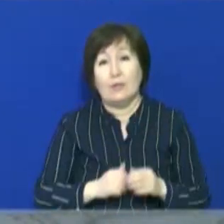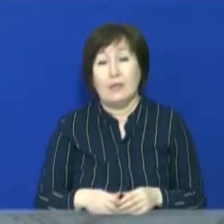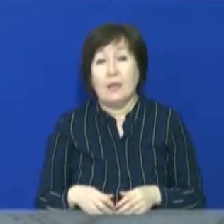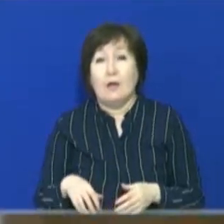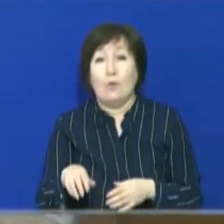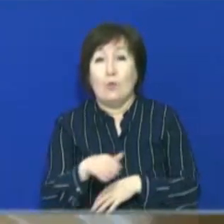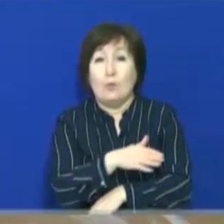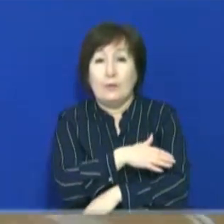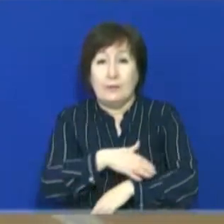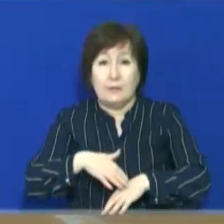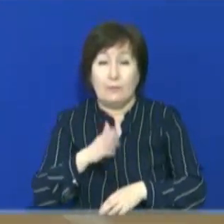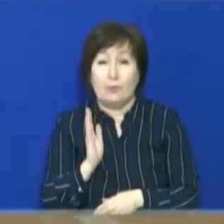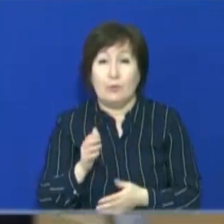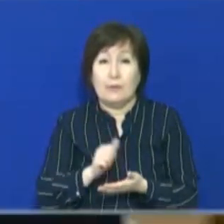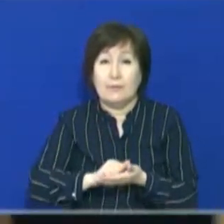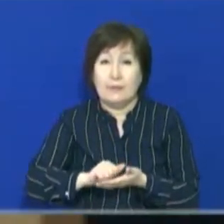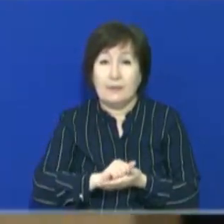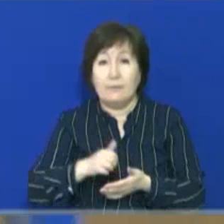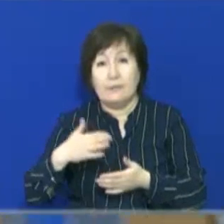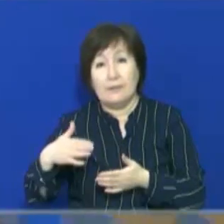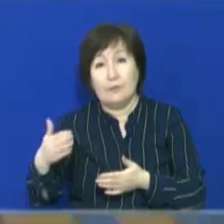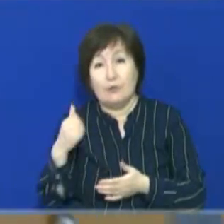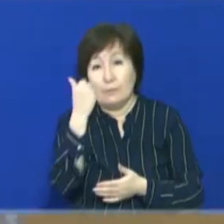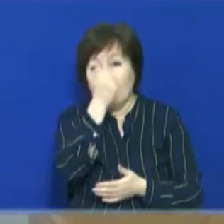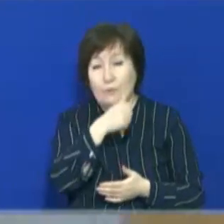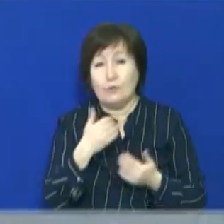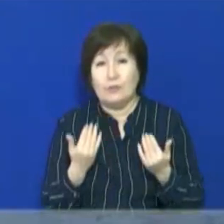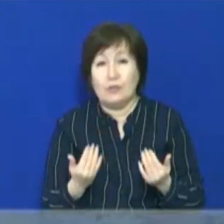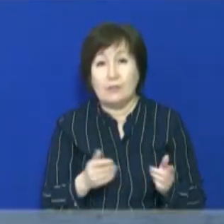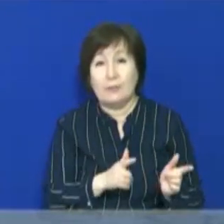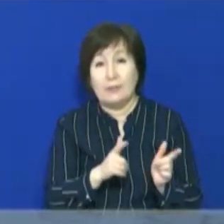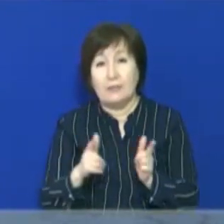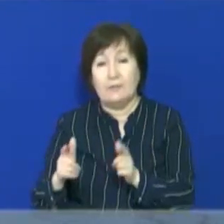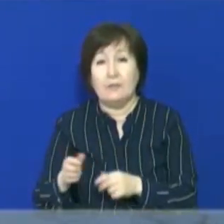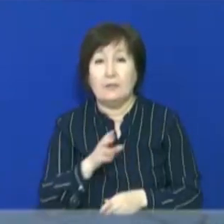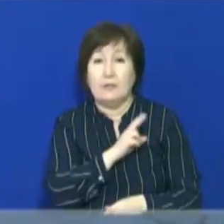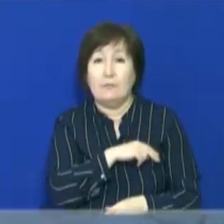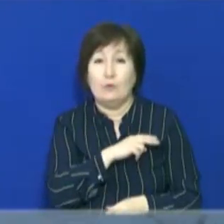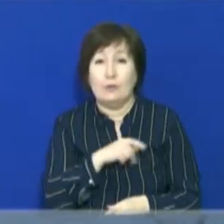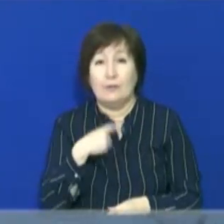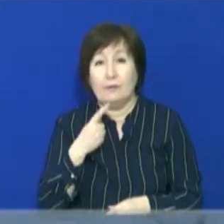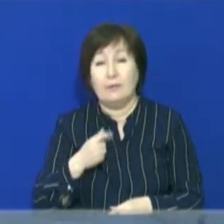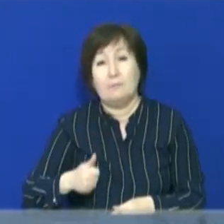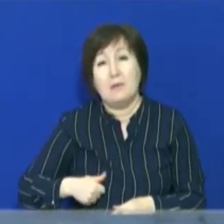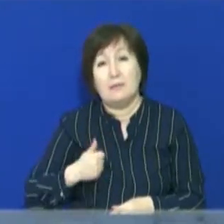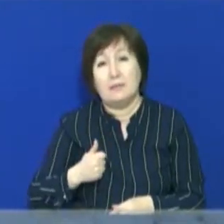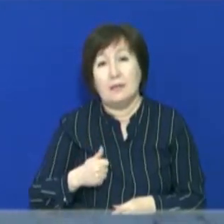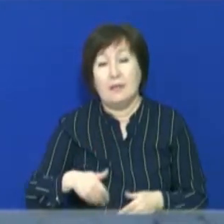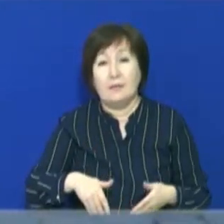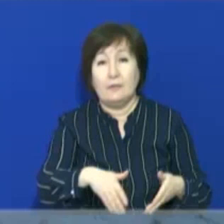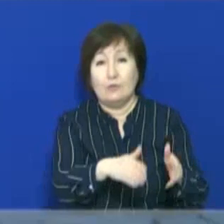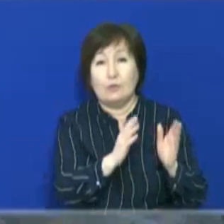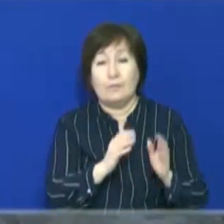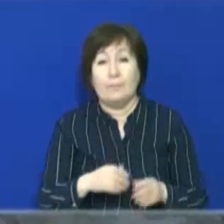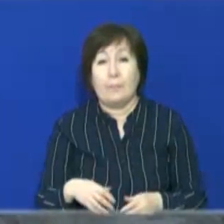будут асфальтированы в следующем году. Это подготовительные работы к предстоящему году, говорит дорожный мастер. До конца ноября запланированы ремонтные работы